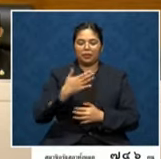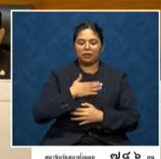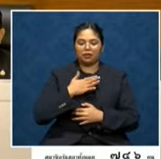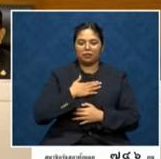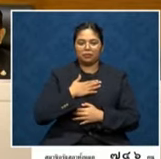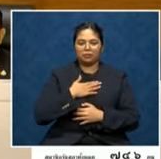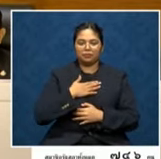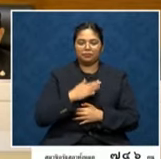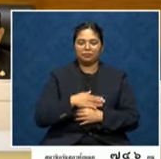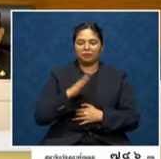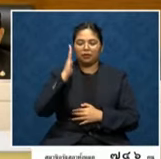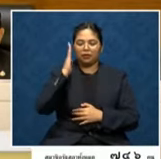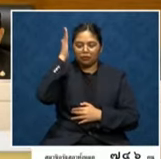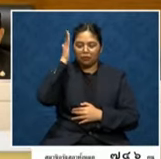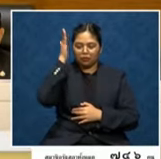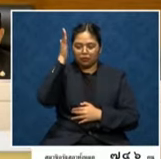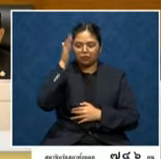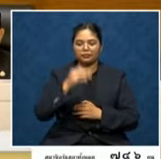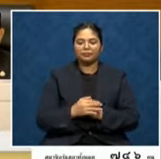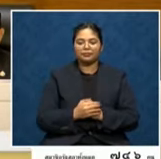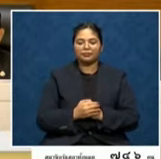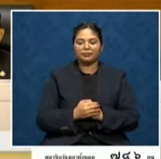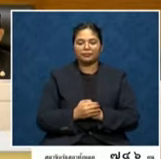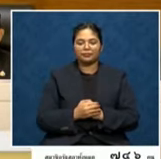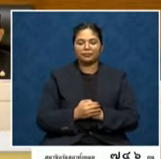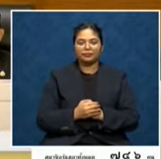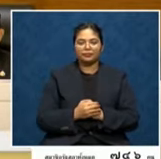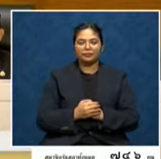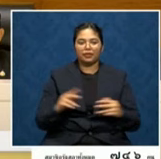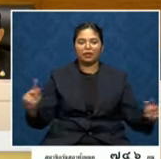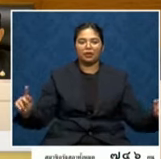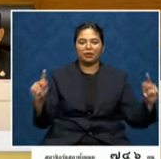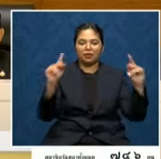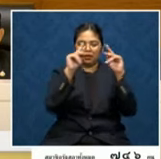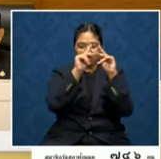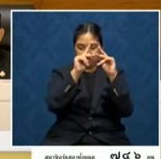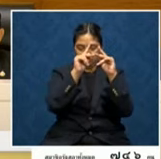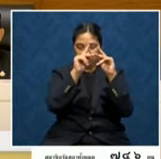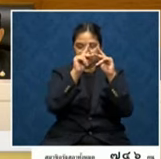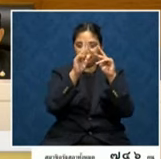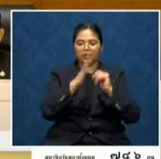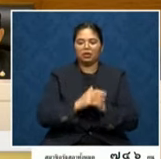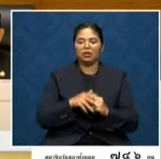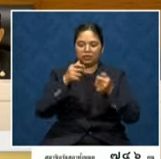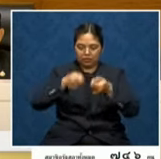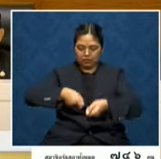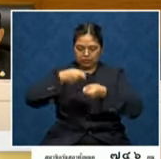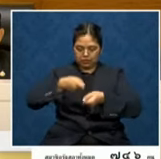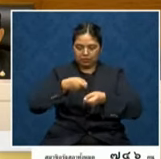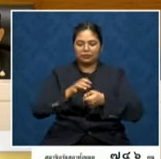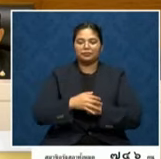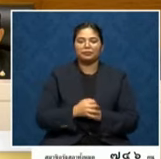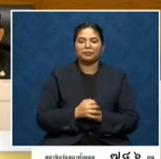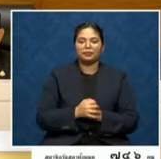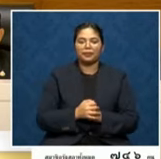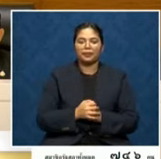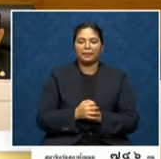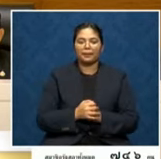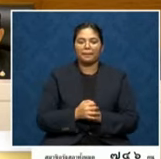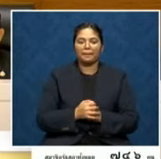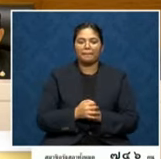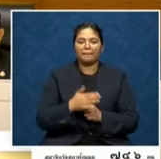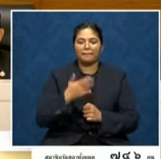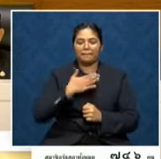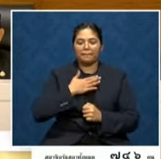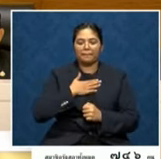มร้อยเอกธรรมนัสพรหมเผ่ารัฐมนตรีว่าการกระทรวงเกษตรและสหกรณ์ก่อนอื่นก